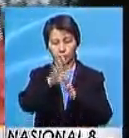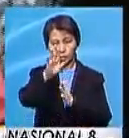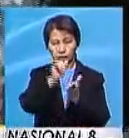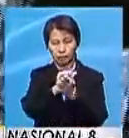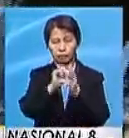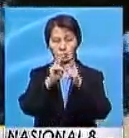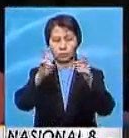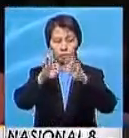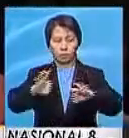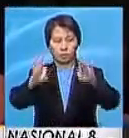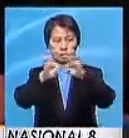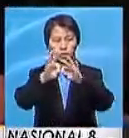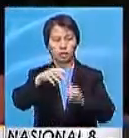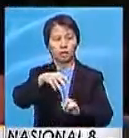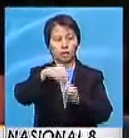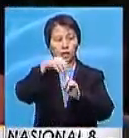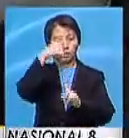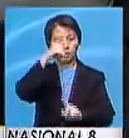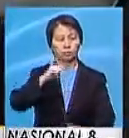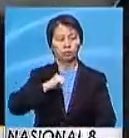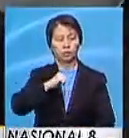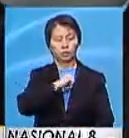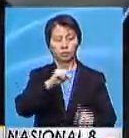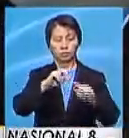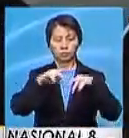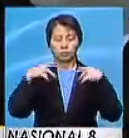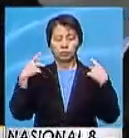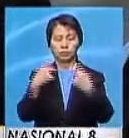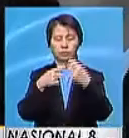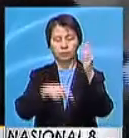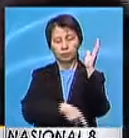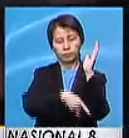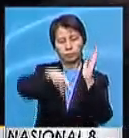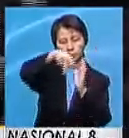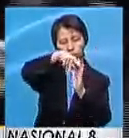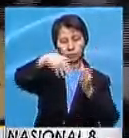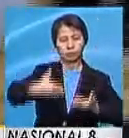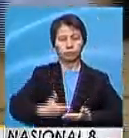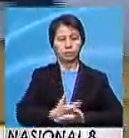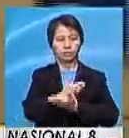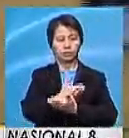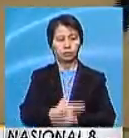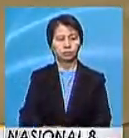amat penting khususnya bagi anggota-anggota Parlimen baharu.